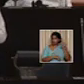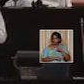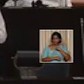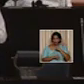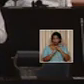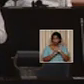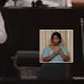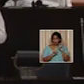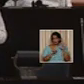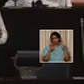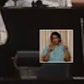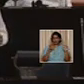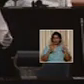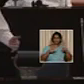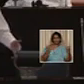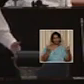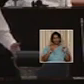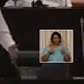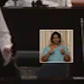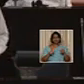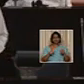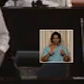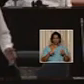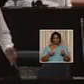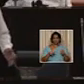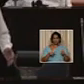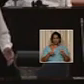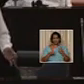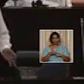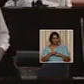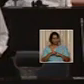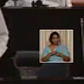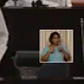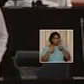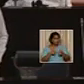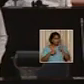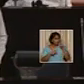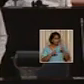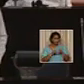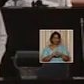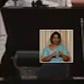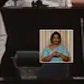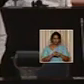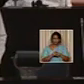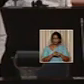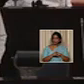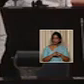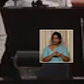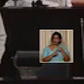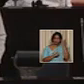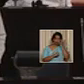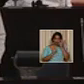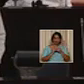තැම්ම සමහරට වෙන්න බෑ ඒක දැන් තියෙන ප්‍රශ්නෙට හරියන තැනක් අපි